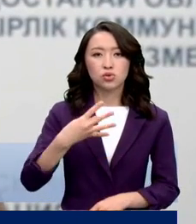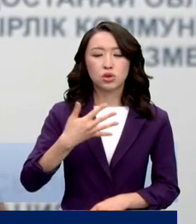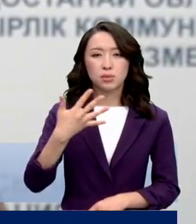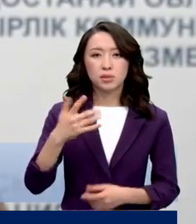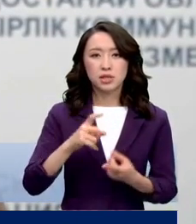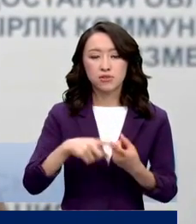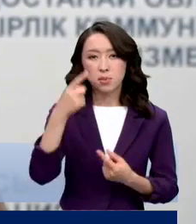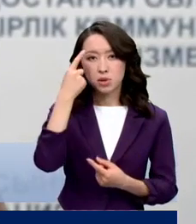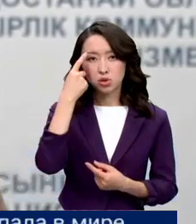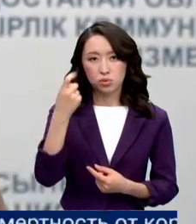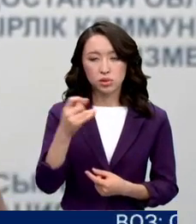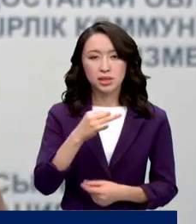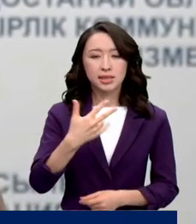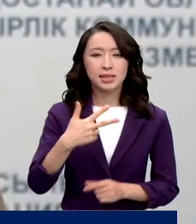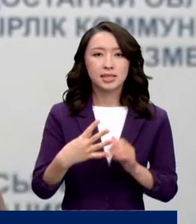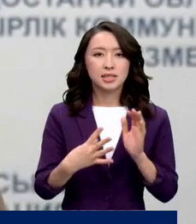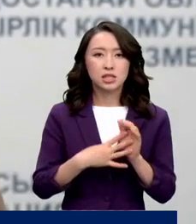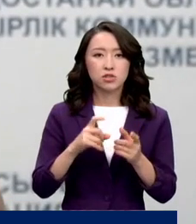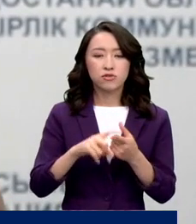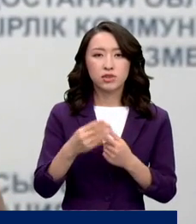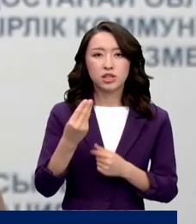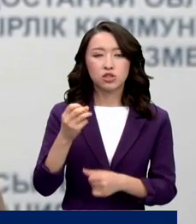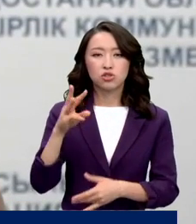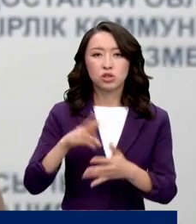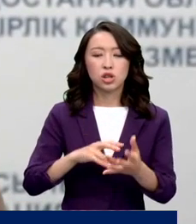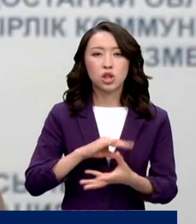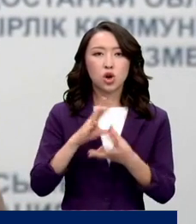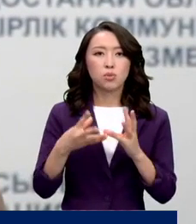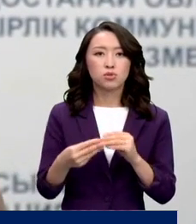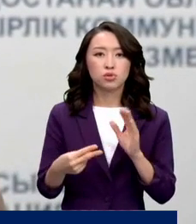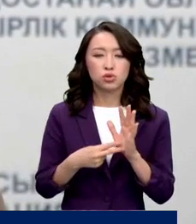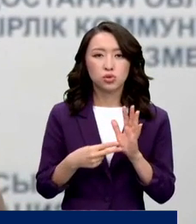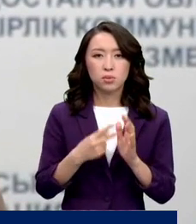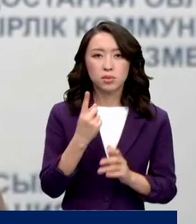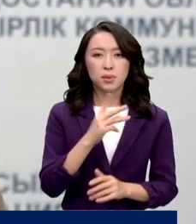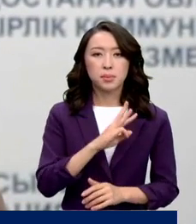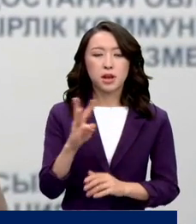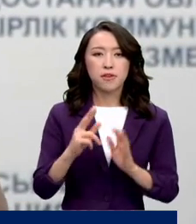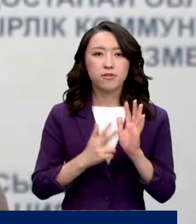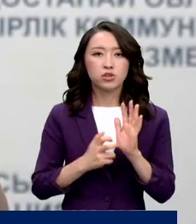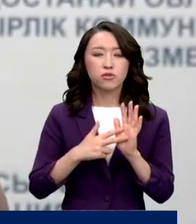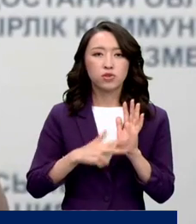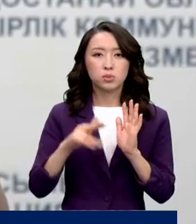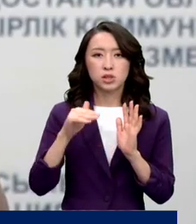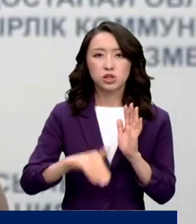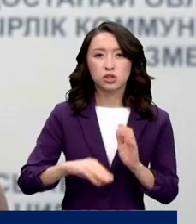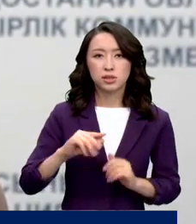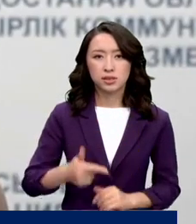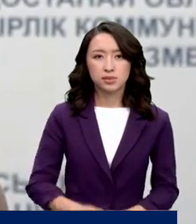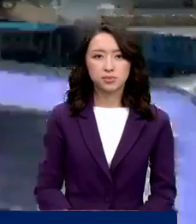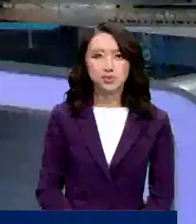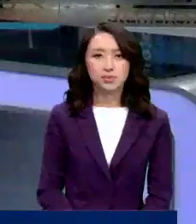виде предупреждений и 39 в виде денежных штрафов на общую сумму 1 миллион 880 тысяч тенге.